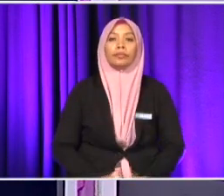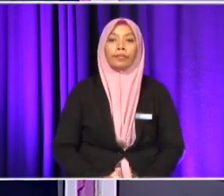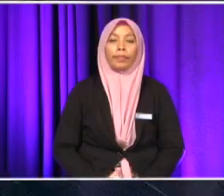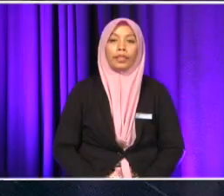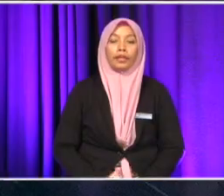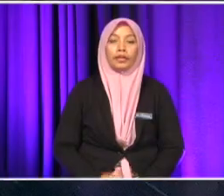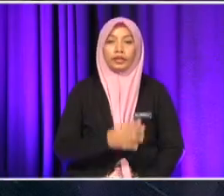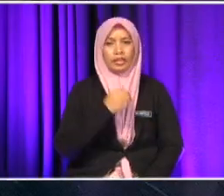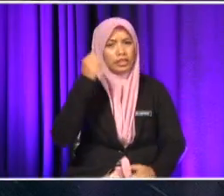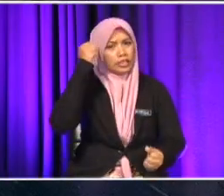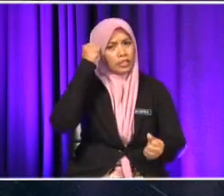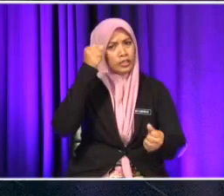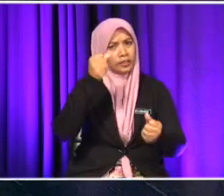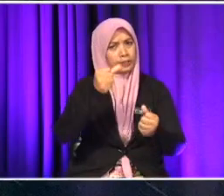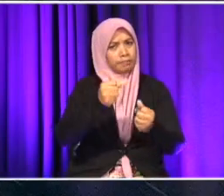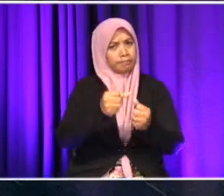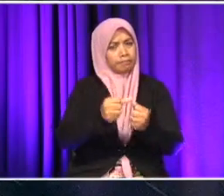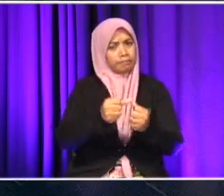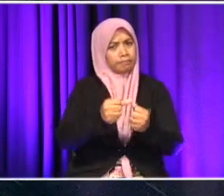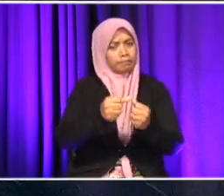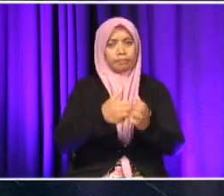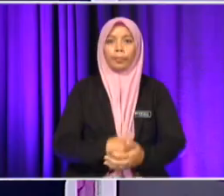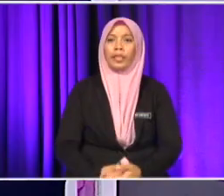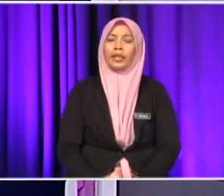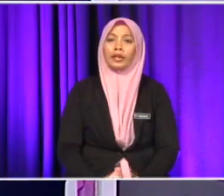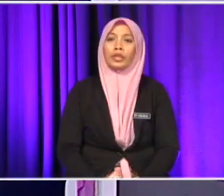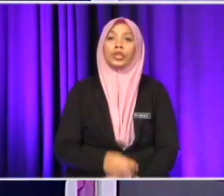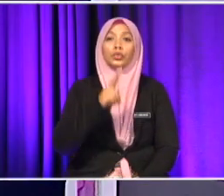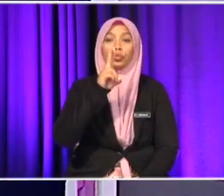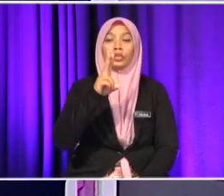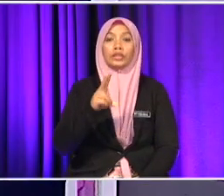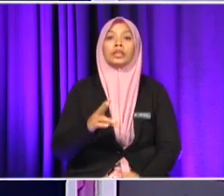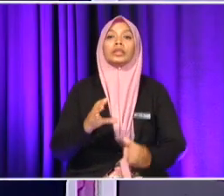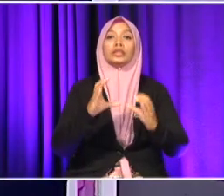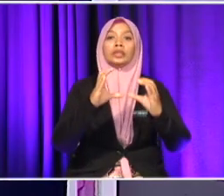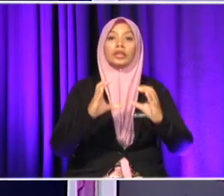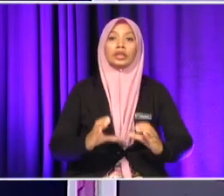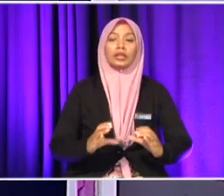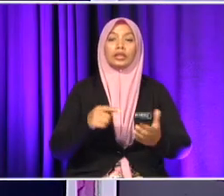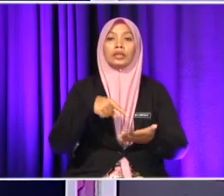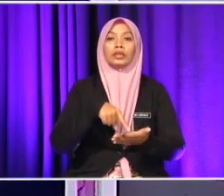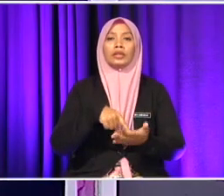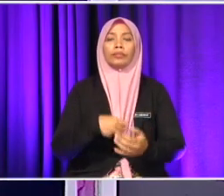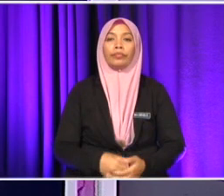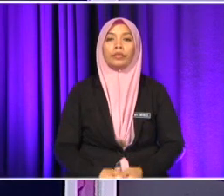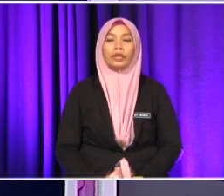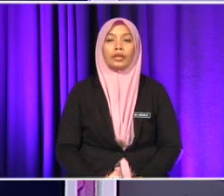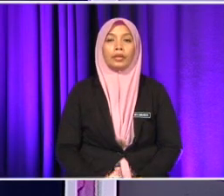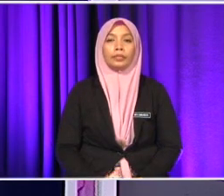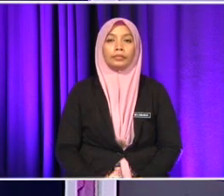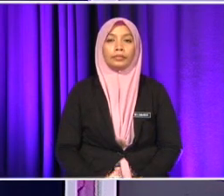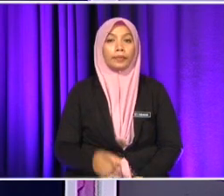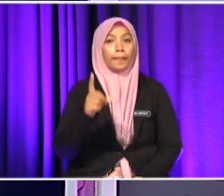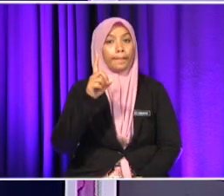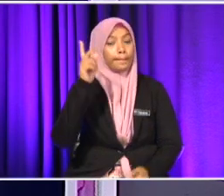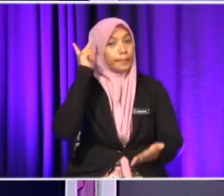semua Usahawan kebiasaan yang memang gunakan dua cara ini yaitu pertama tentang sasaran pasaran yang